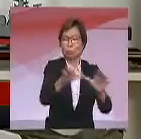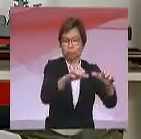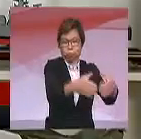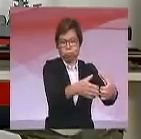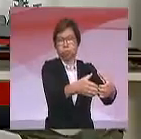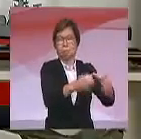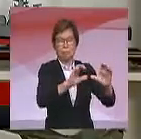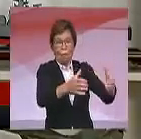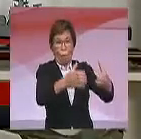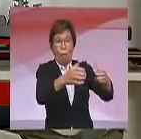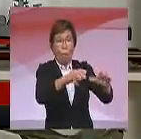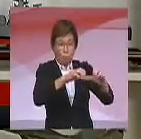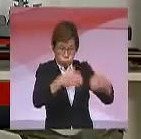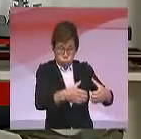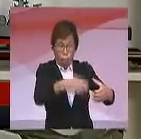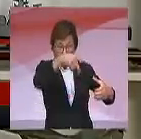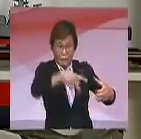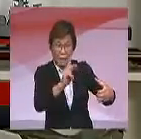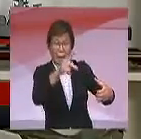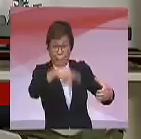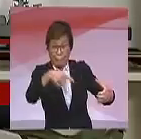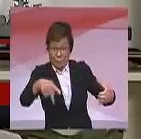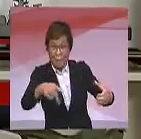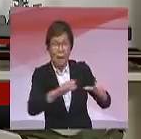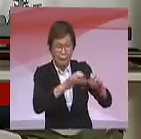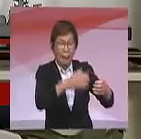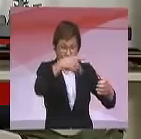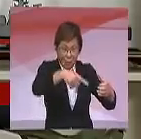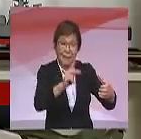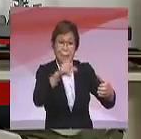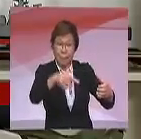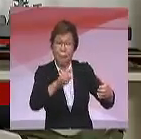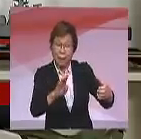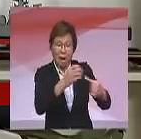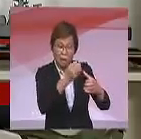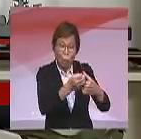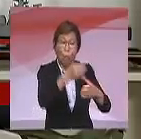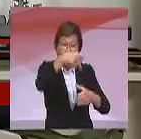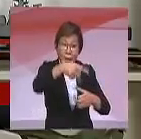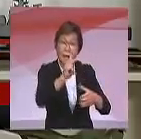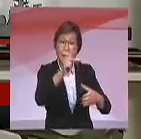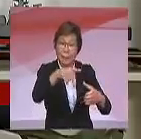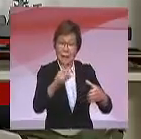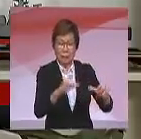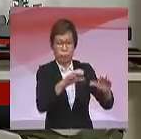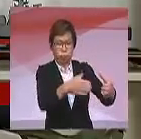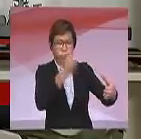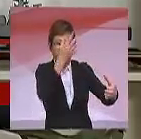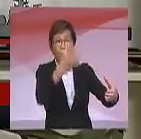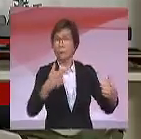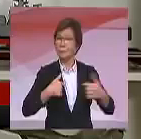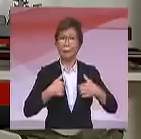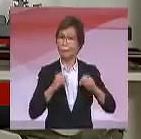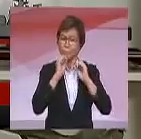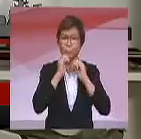tu diisytiharkan sebagai PKPP, PKPB ataupun PKPD. Selagi tiada pengisytiharan